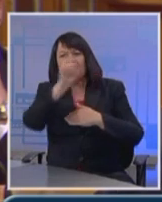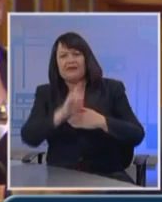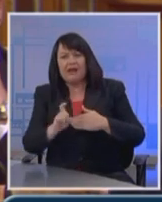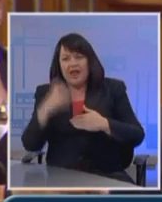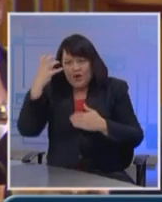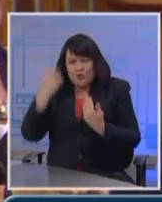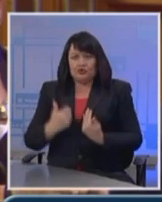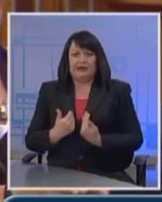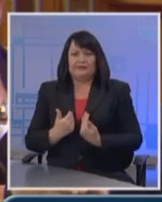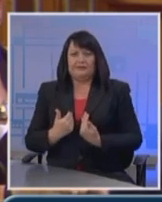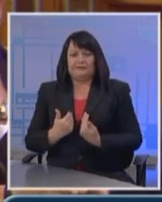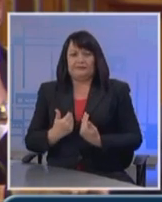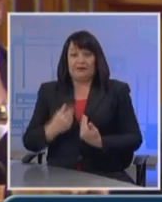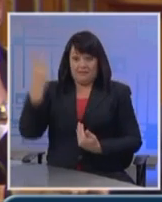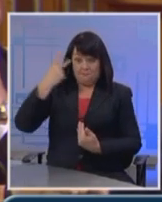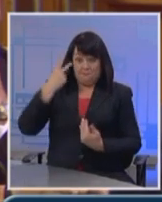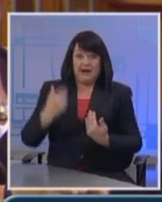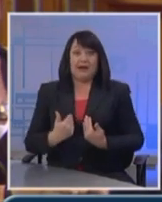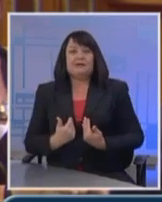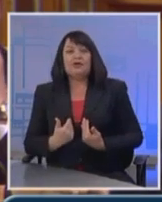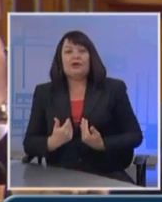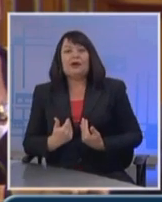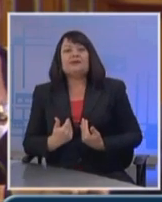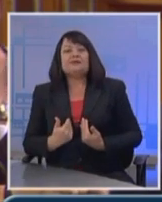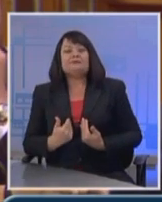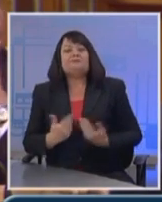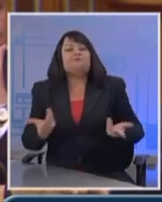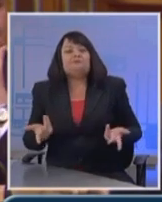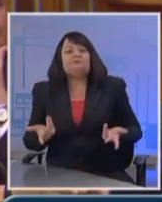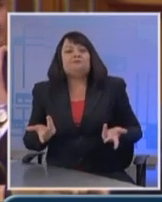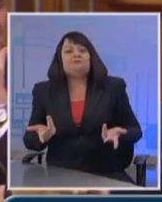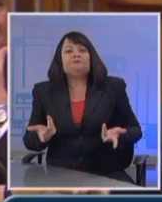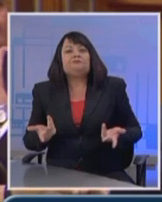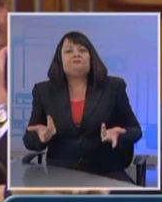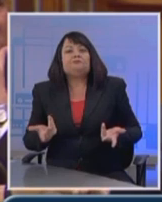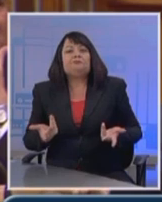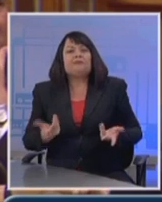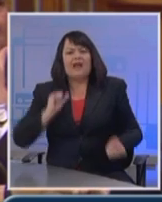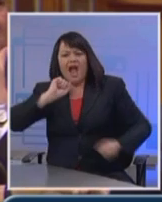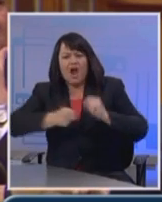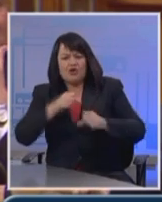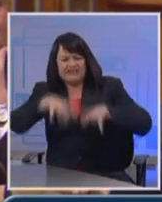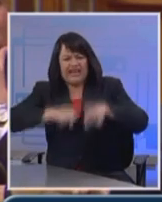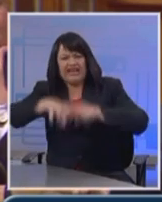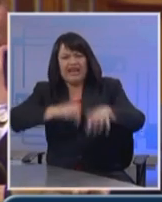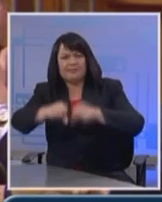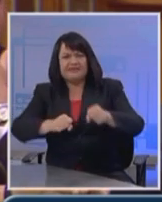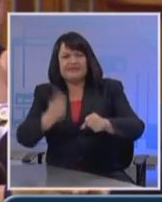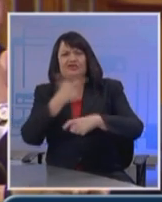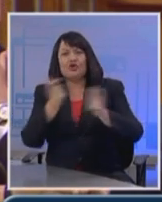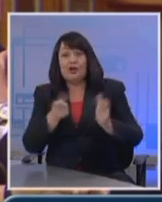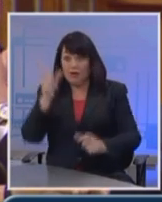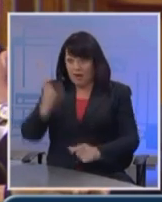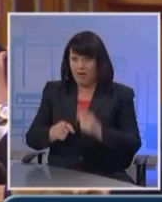εννοούσα. Ότι με κατηγορήσατε ότι ήμουνα στους κοινωνικούς αγώνες και στις καταλήψεις, ενώ